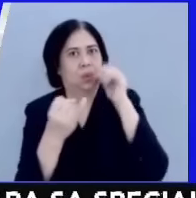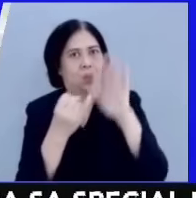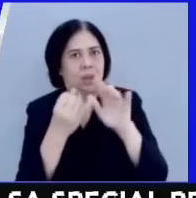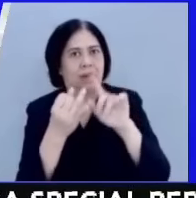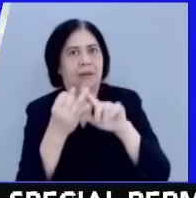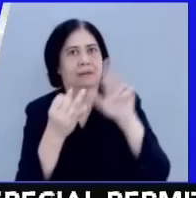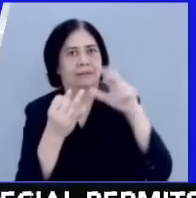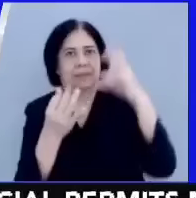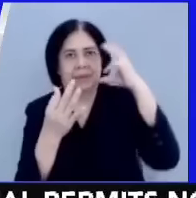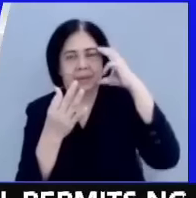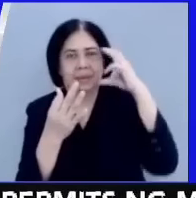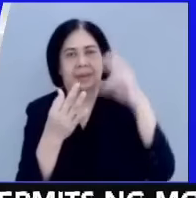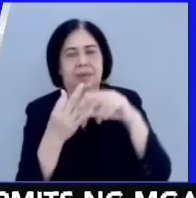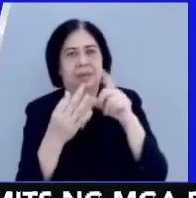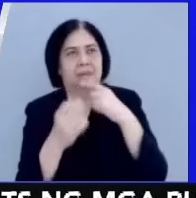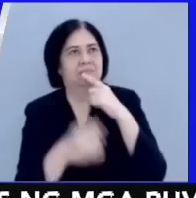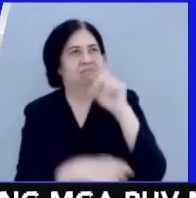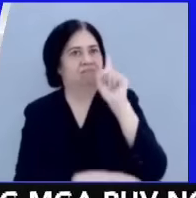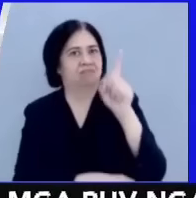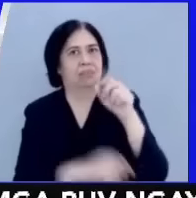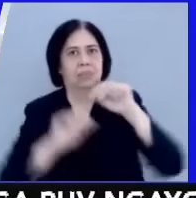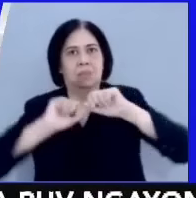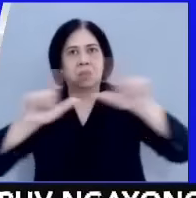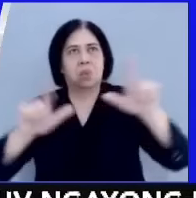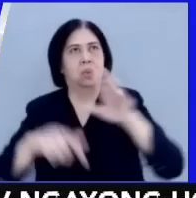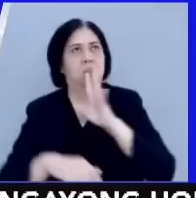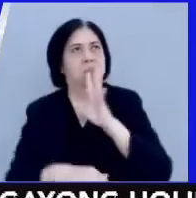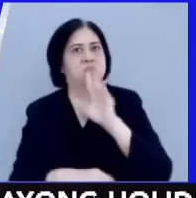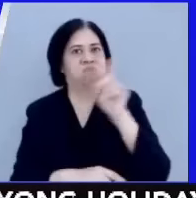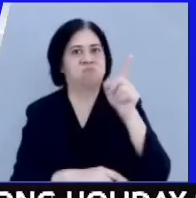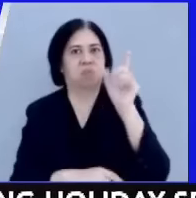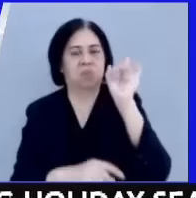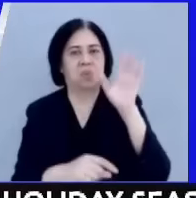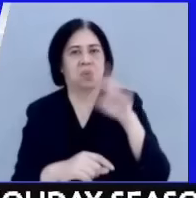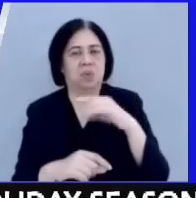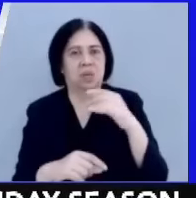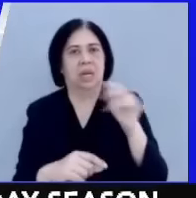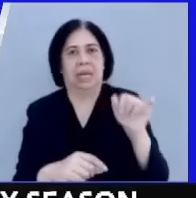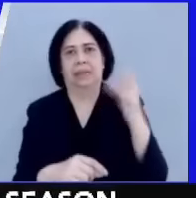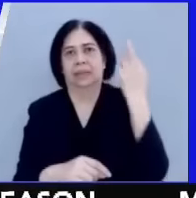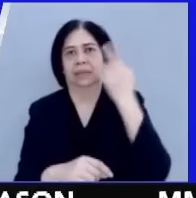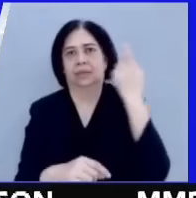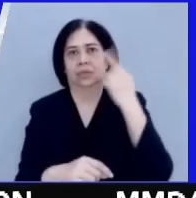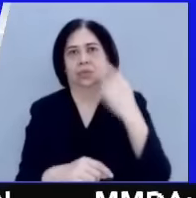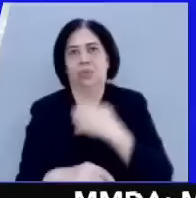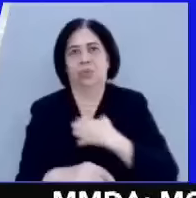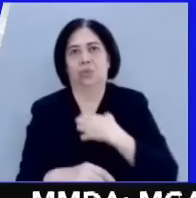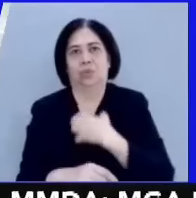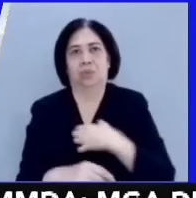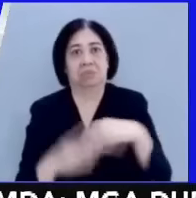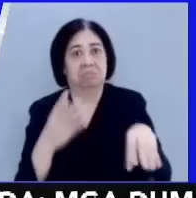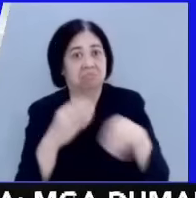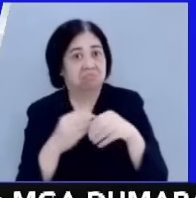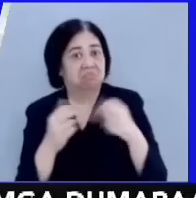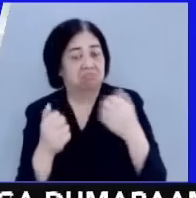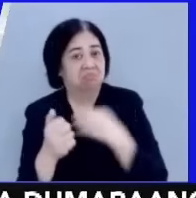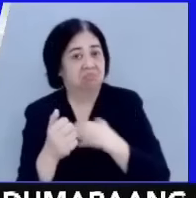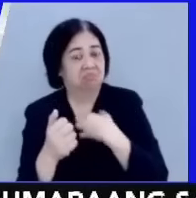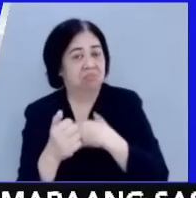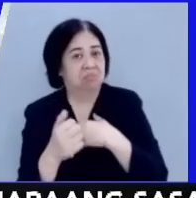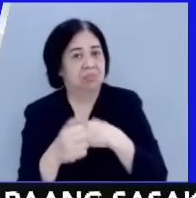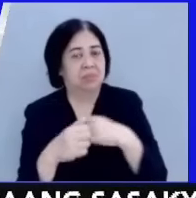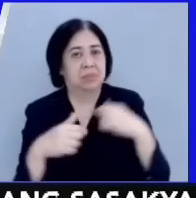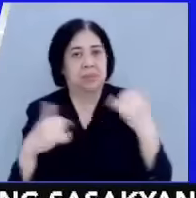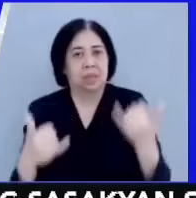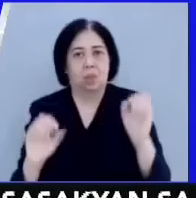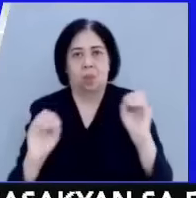diretso sinabi on air so Ayun ang basis ng mga complaints m dag bang complain pa ang DILG dito ah Wala so far yun